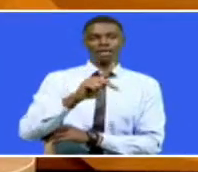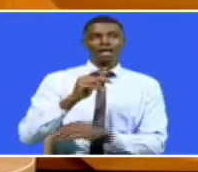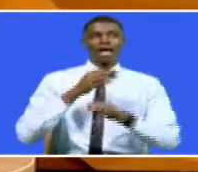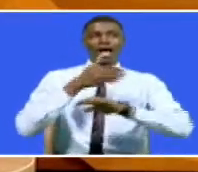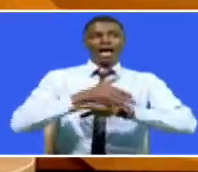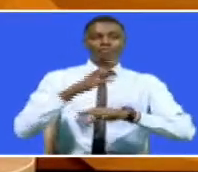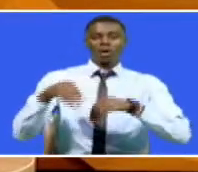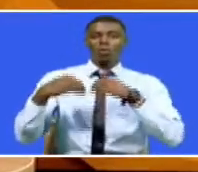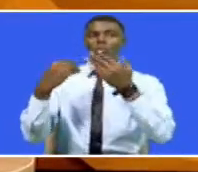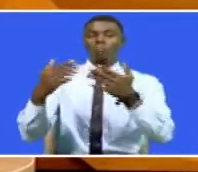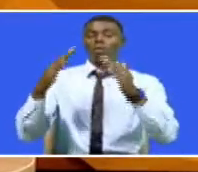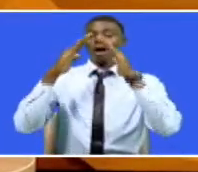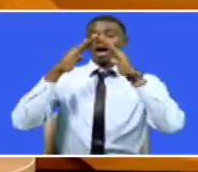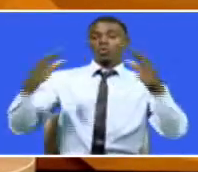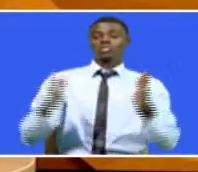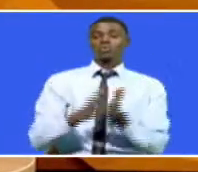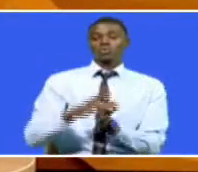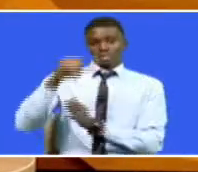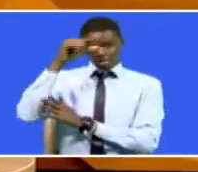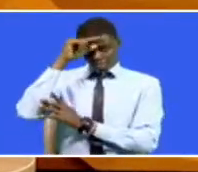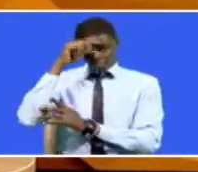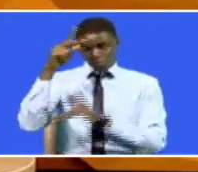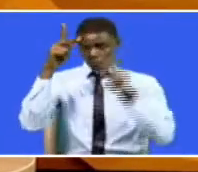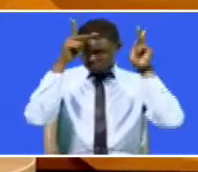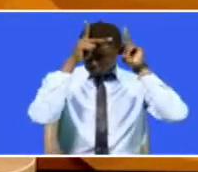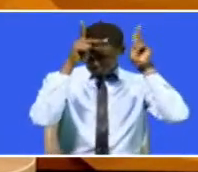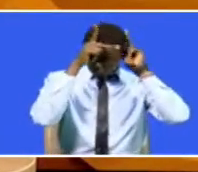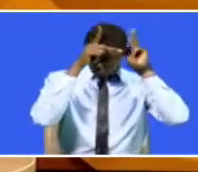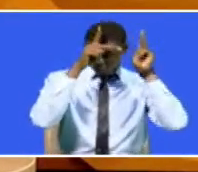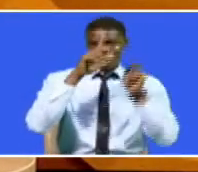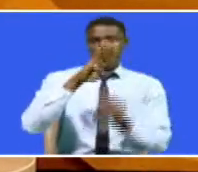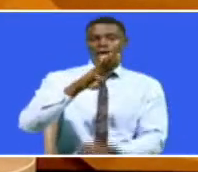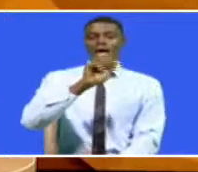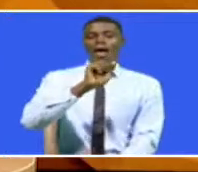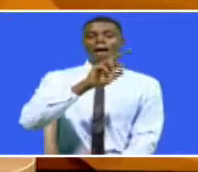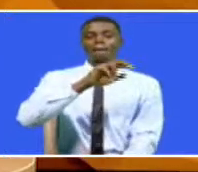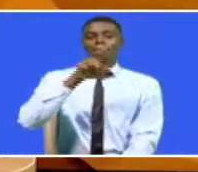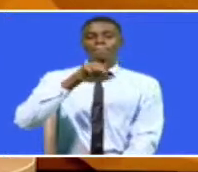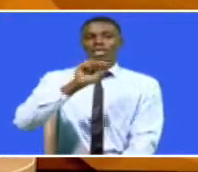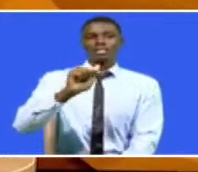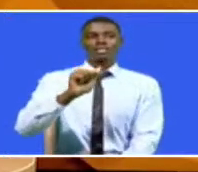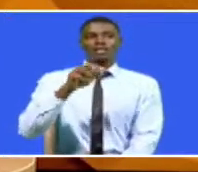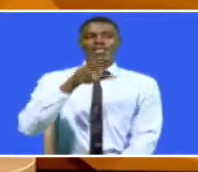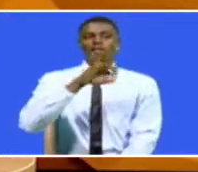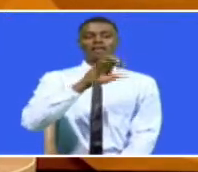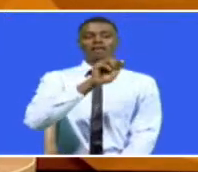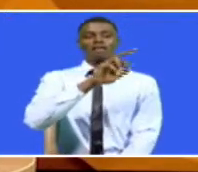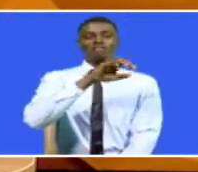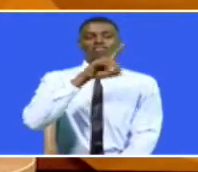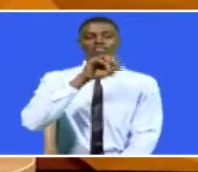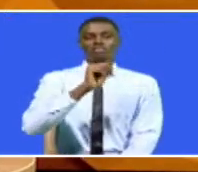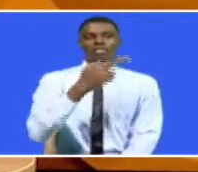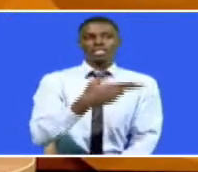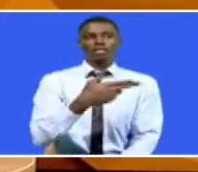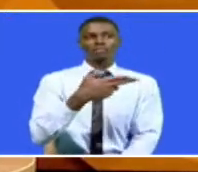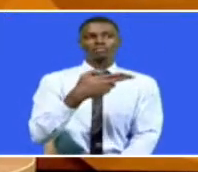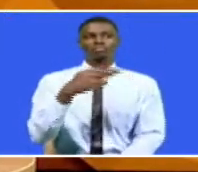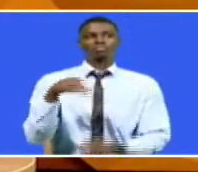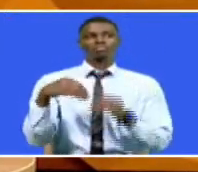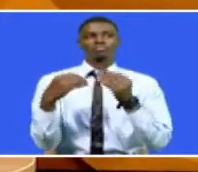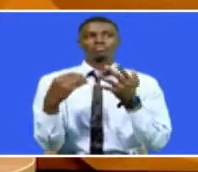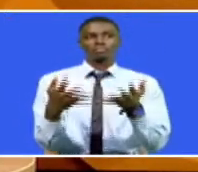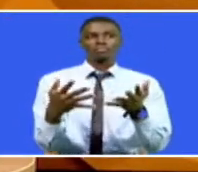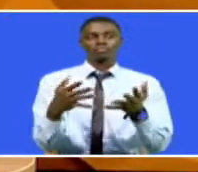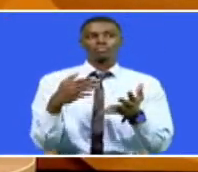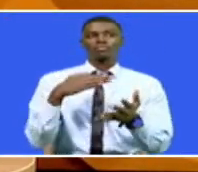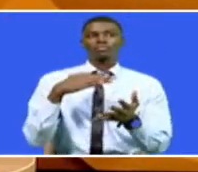ya kukabidhiwa nyumba na gavana Kakamega Fernandez Baraza. Farida Juma aliyesalia bila makao kufuatia kuuawa